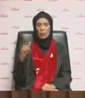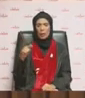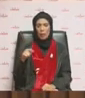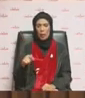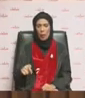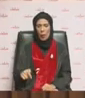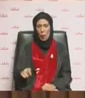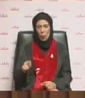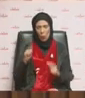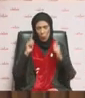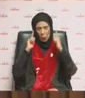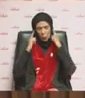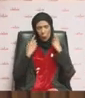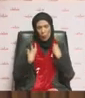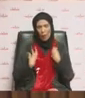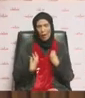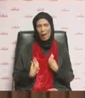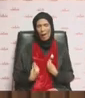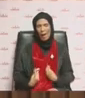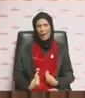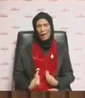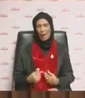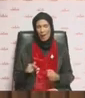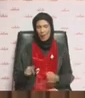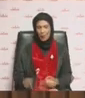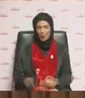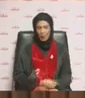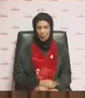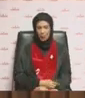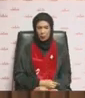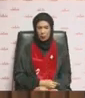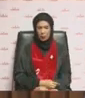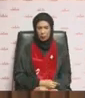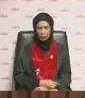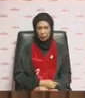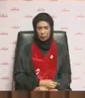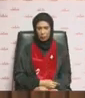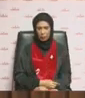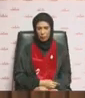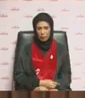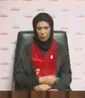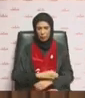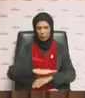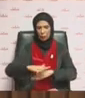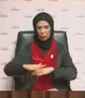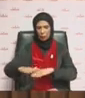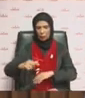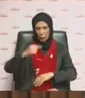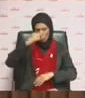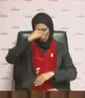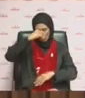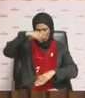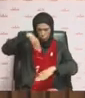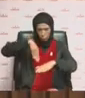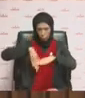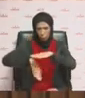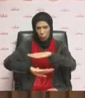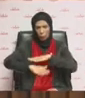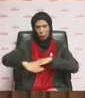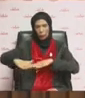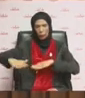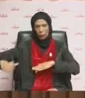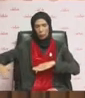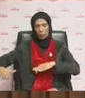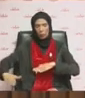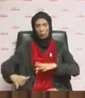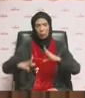للاهالي والصيادين وليس مشروع تجاري. بالنسبه لواجهه الغوص البحريه، اخذني تصفح